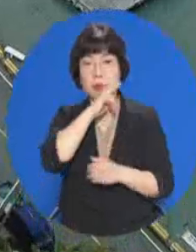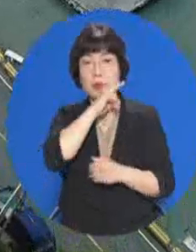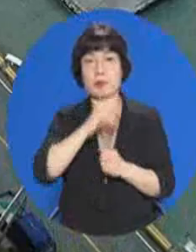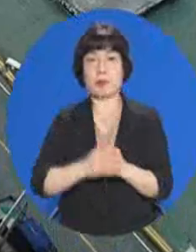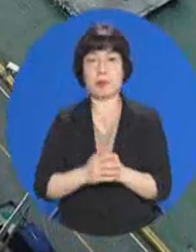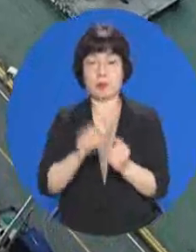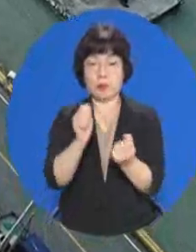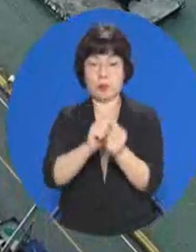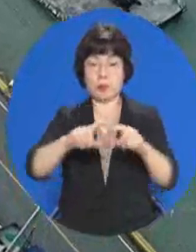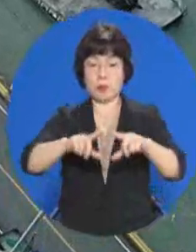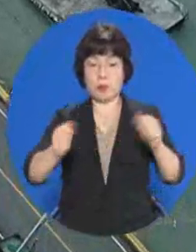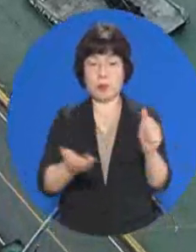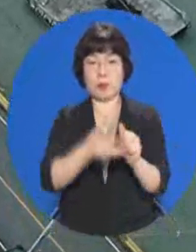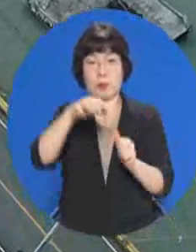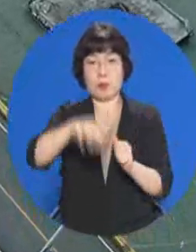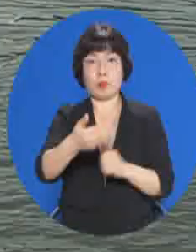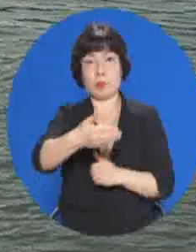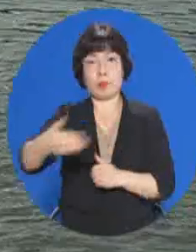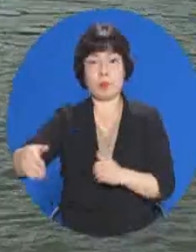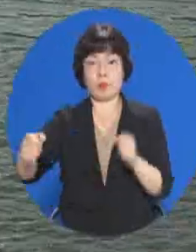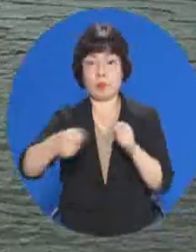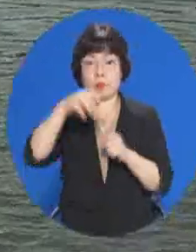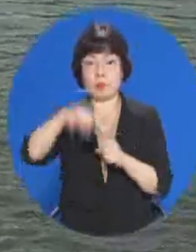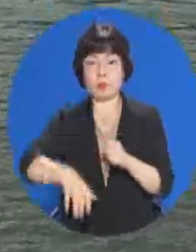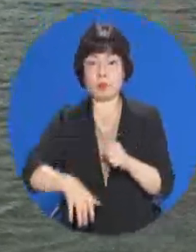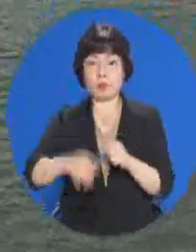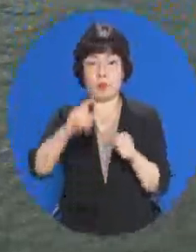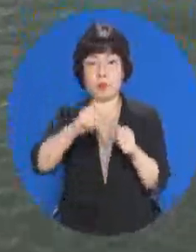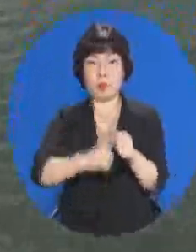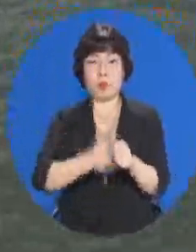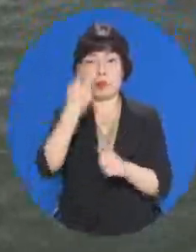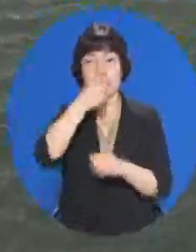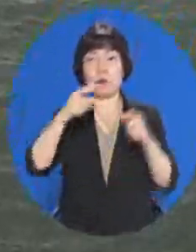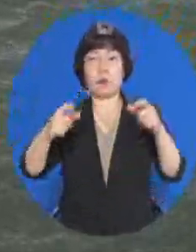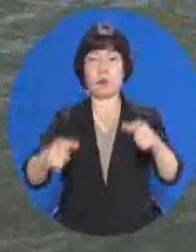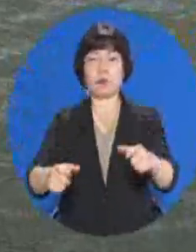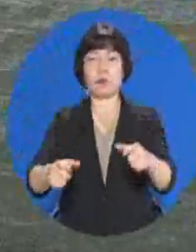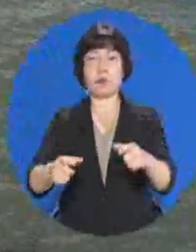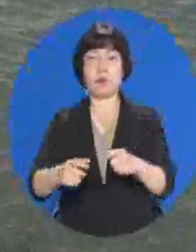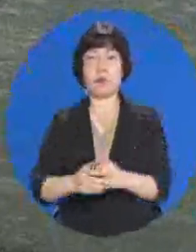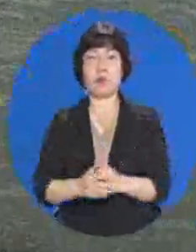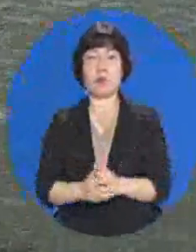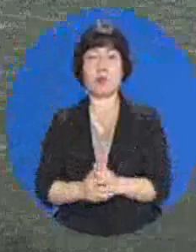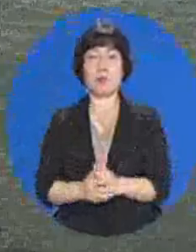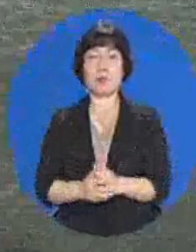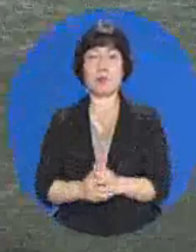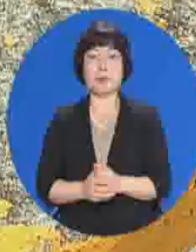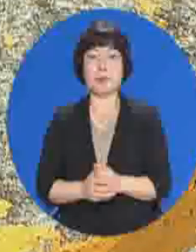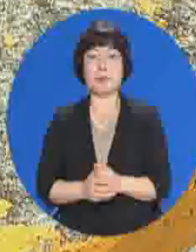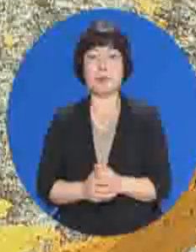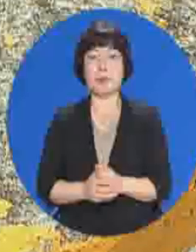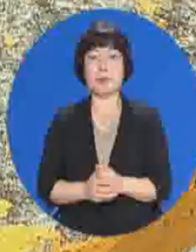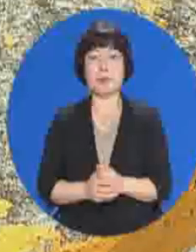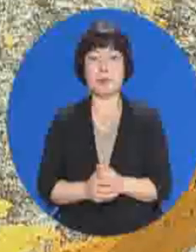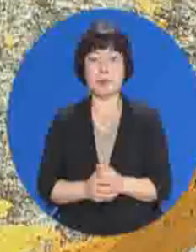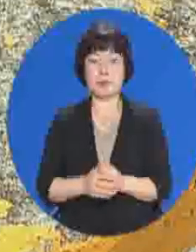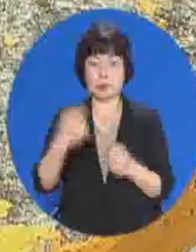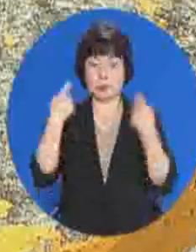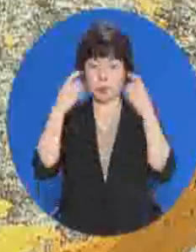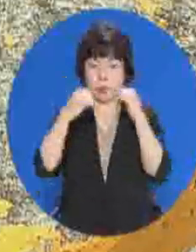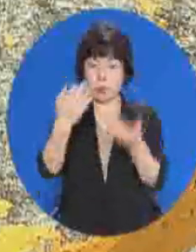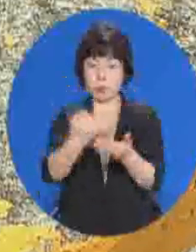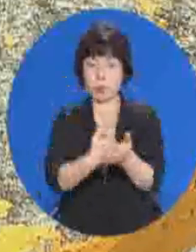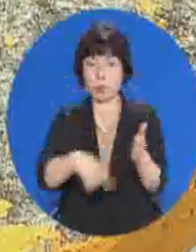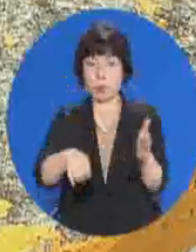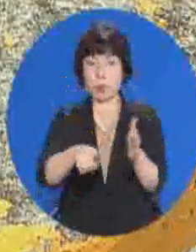가리맛 조개 양식장인 순천만 일대는 습지 보호 지역이자 자연환경 보전 지역으로 지정된 곳. 관광 수익을